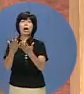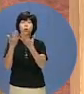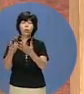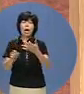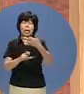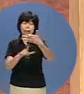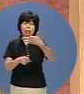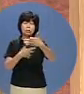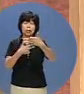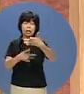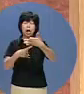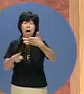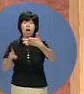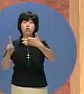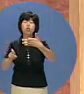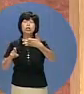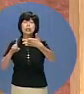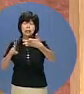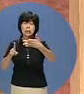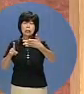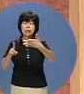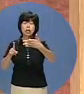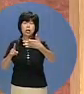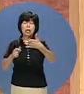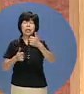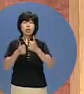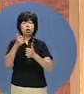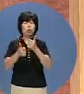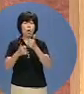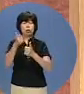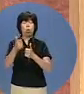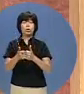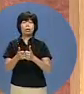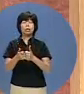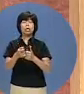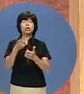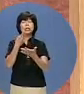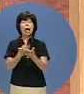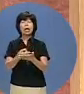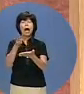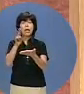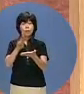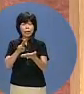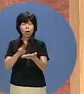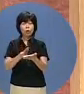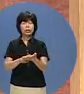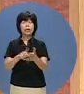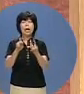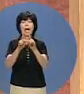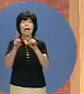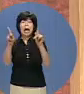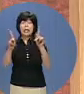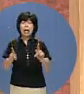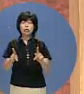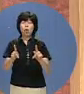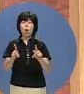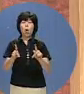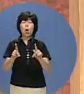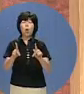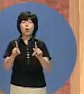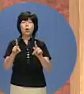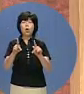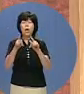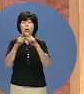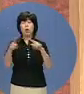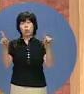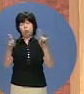8月7日から11日にかけて行われる奈良県吹奏楽コンクールへの出場が決まっており、この日は